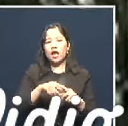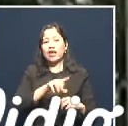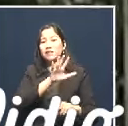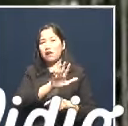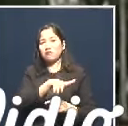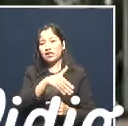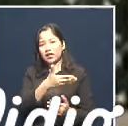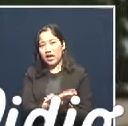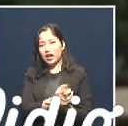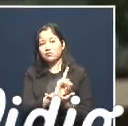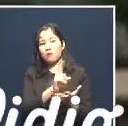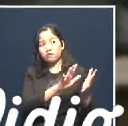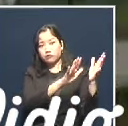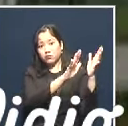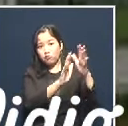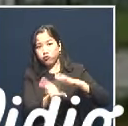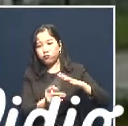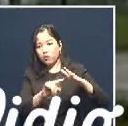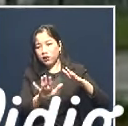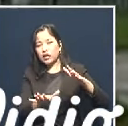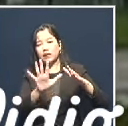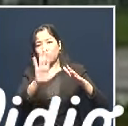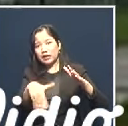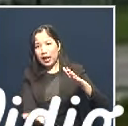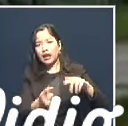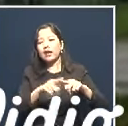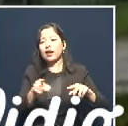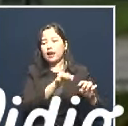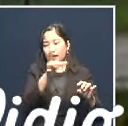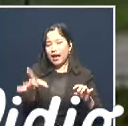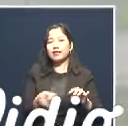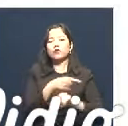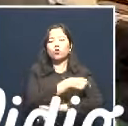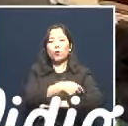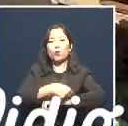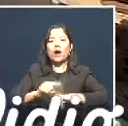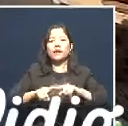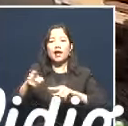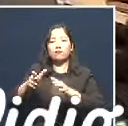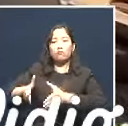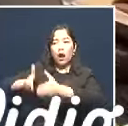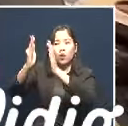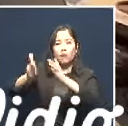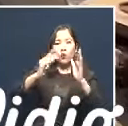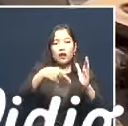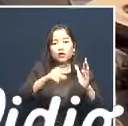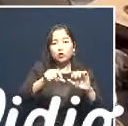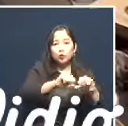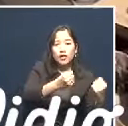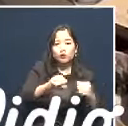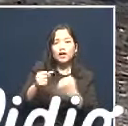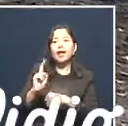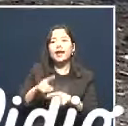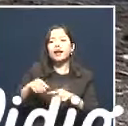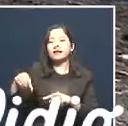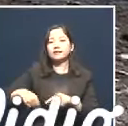tewas tertimpa bangunan yang roboh, sementara puluhan lainnya terluka. Puluhan bangunan juga dilaporkan rusak. Pekan ini